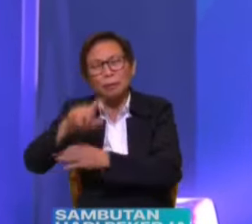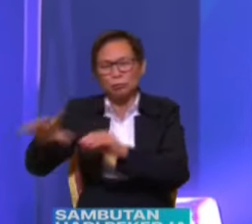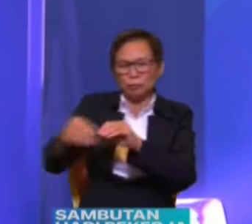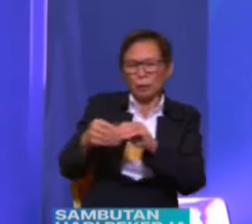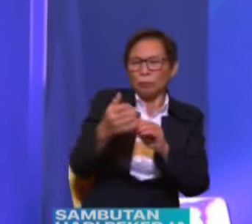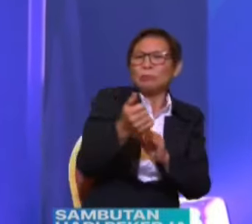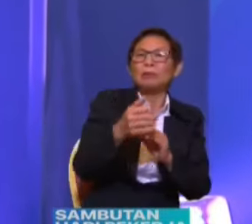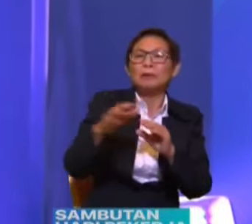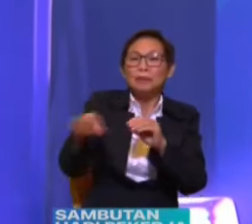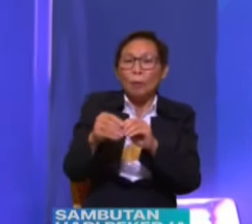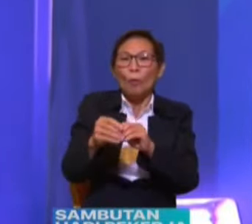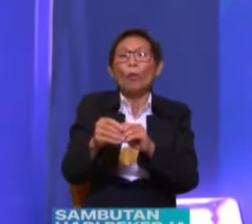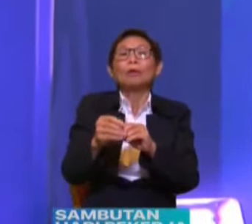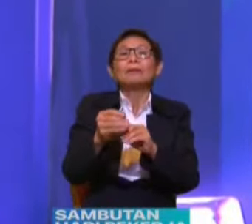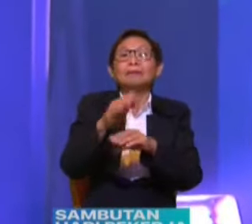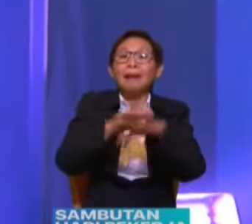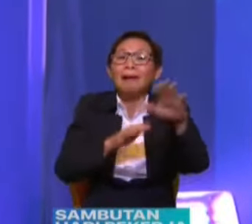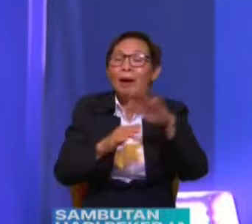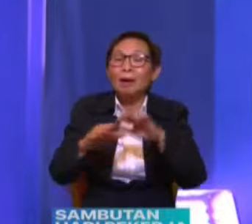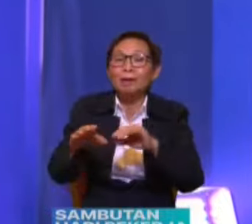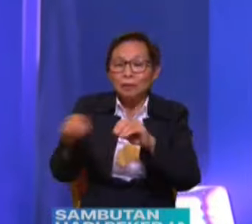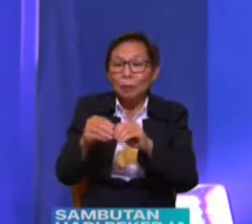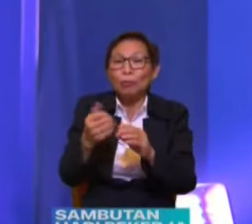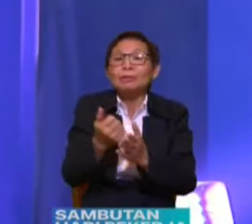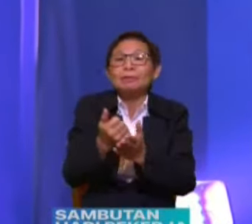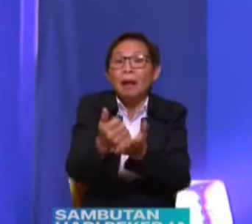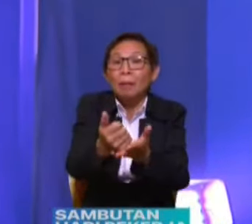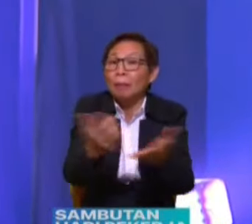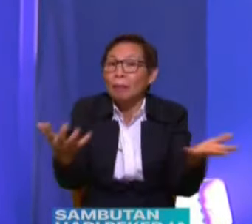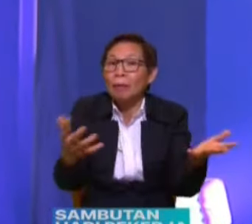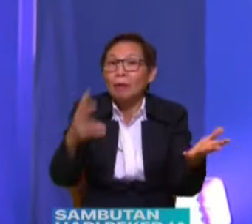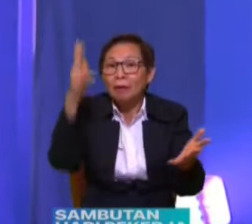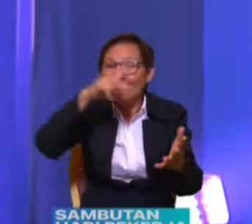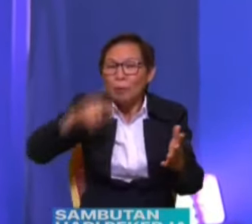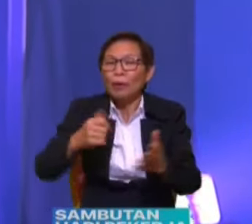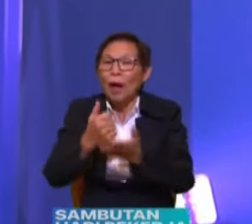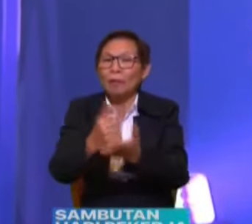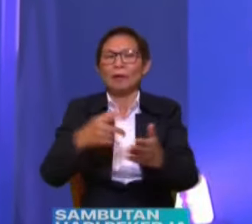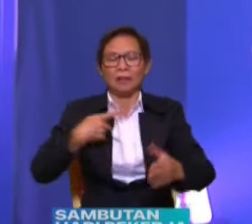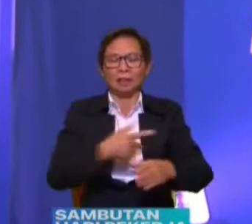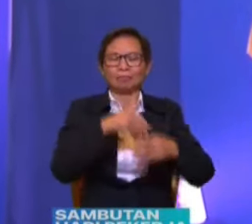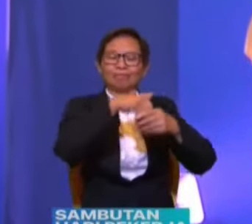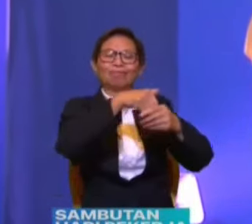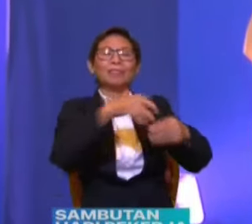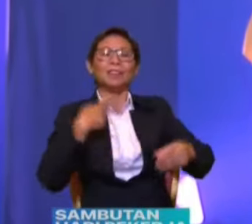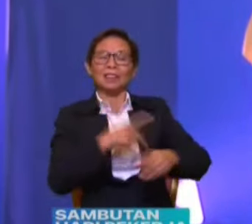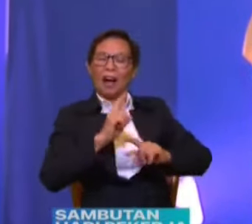tangan. Kita berikan insentif. Kita berikan